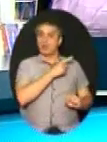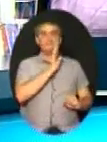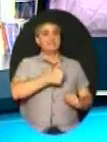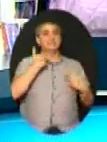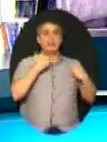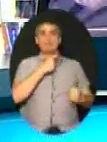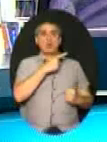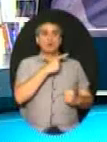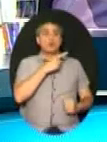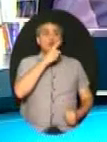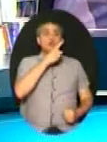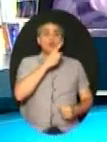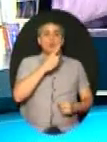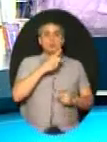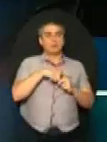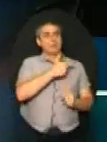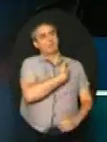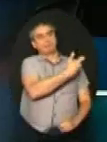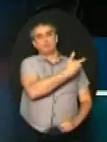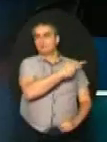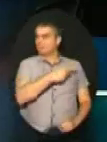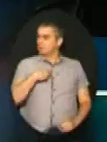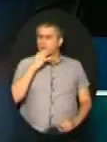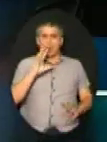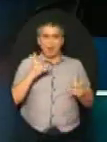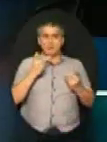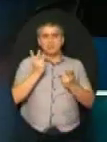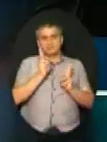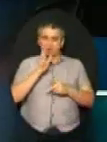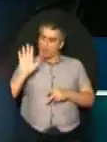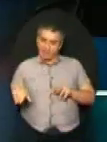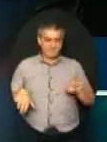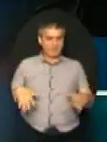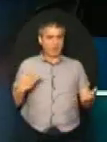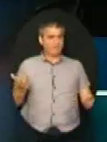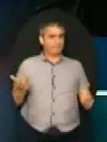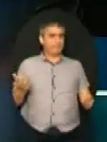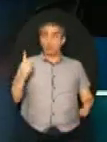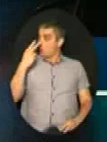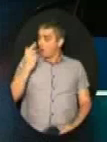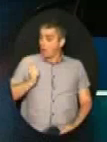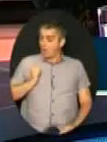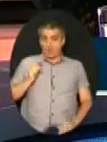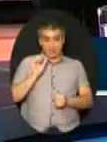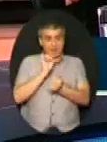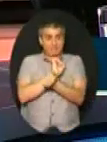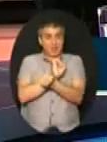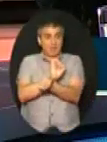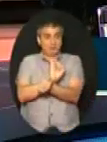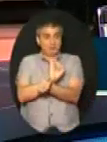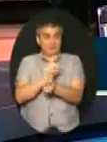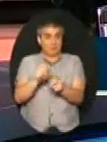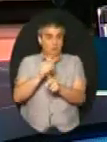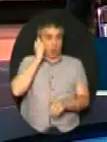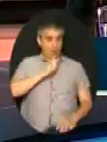לשר הביטחון. אגב, יריב, למה אי אפשר קשה? למה אי אפשר גם וגם? כשהוא ראה חייל מובל באזיקים, אני